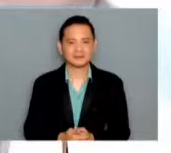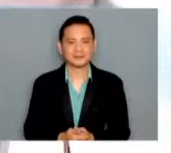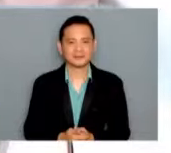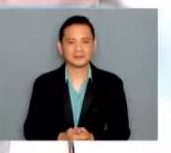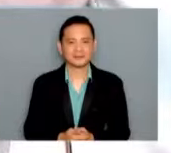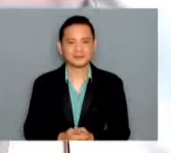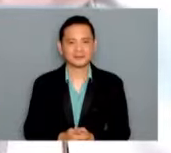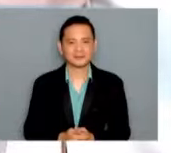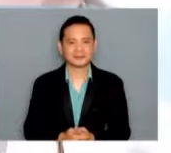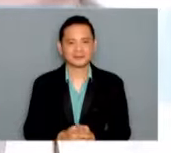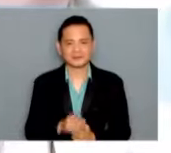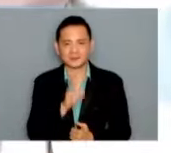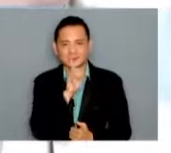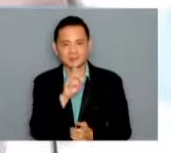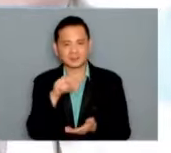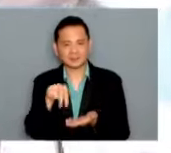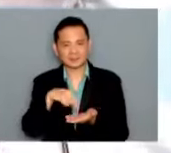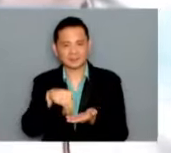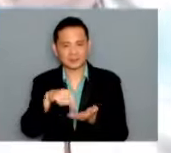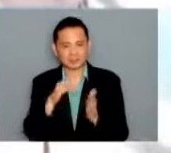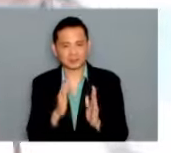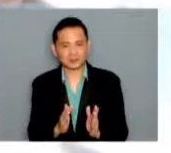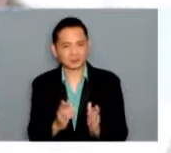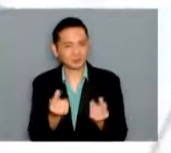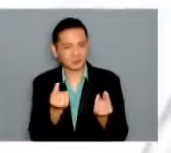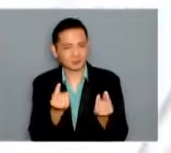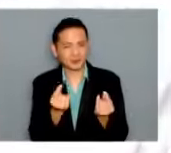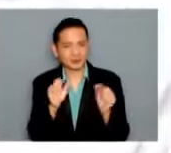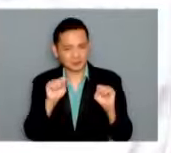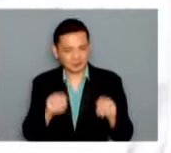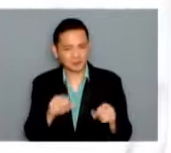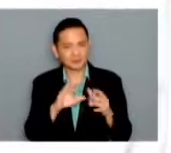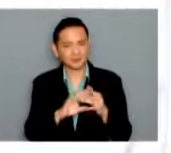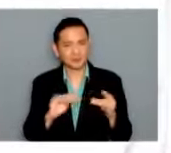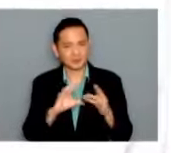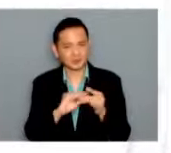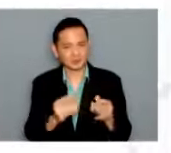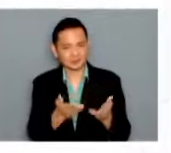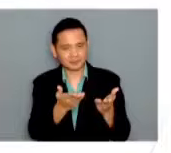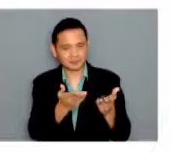of the lead dancers noong yung time. Ano yung inyong paboritong number? Tiniklaim yung ba?